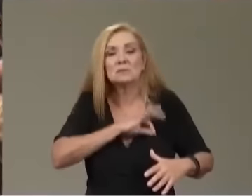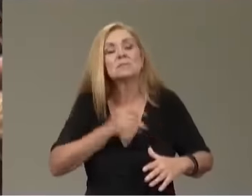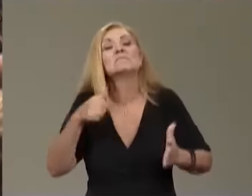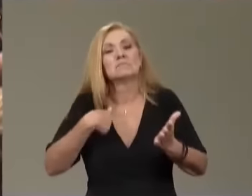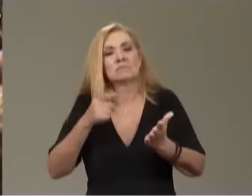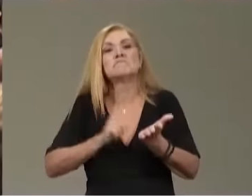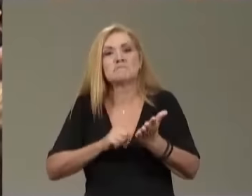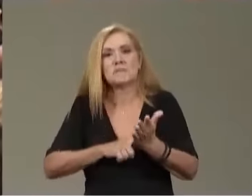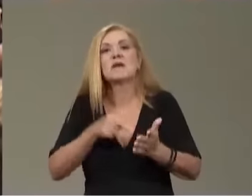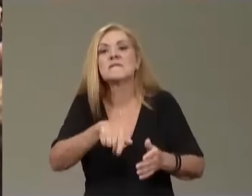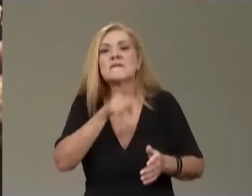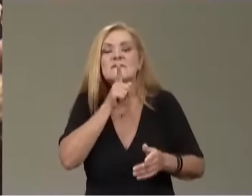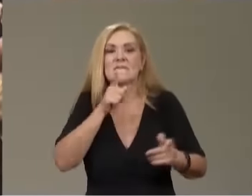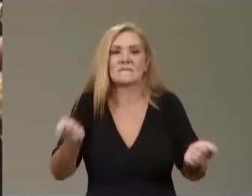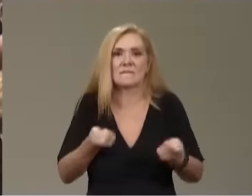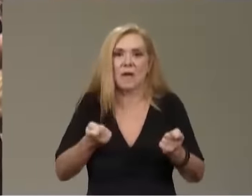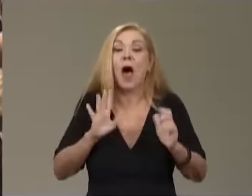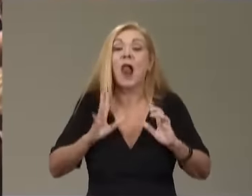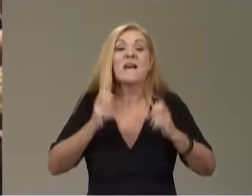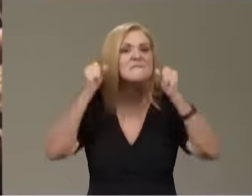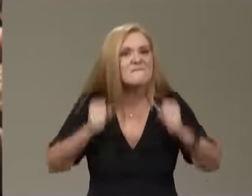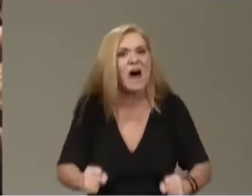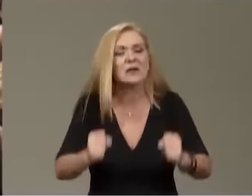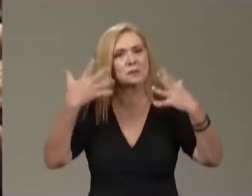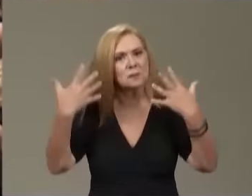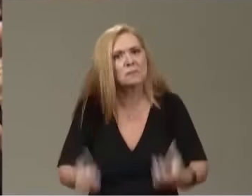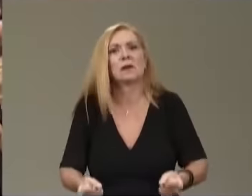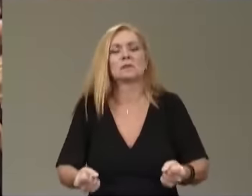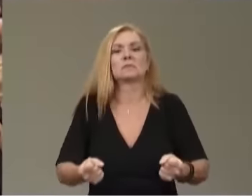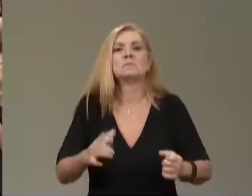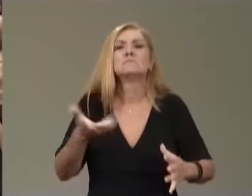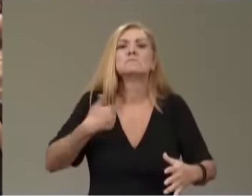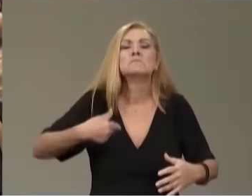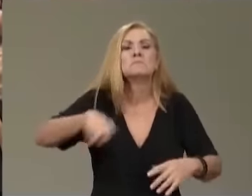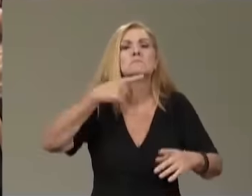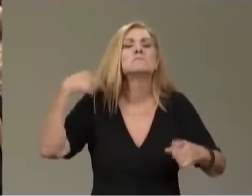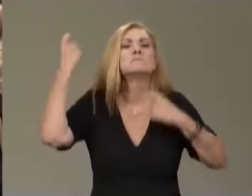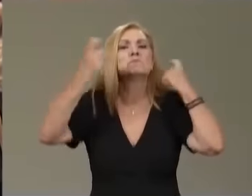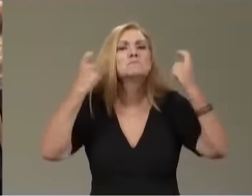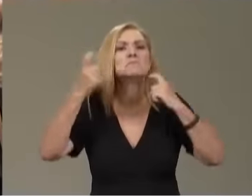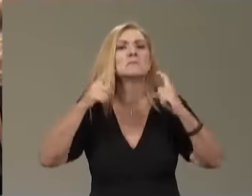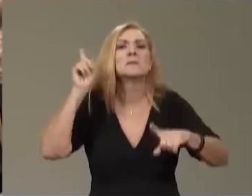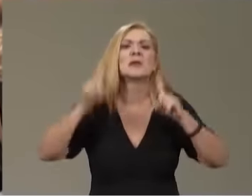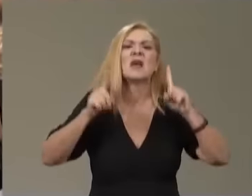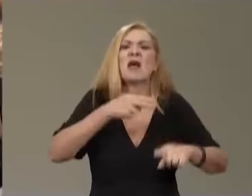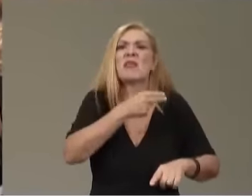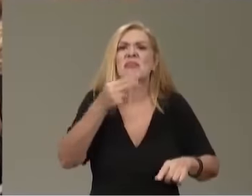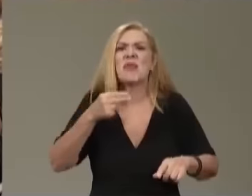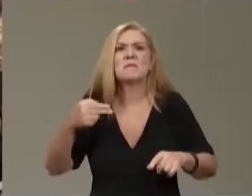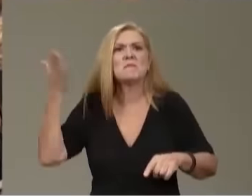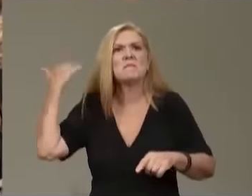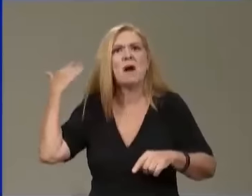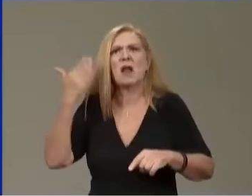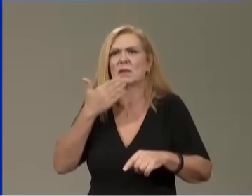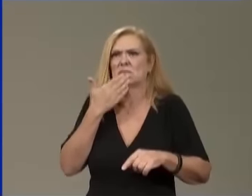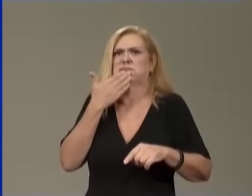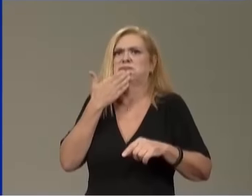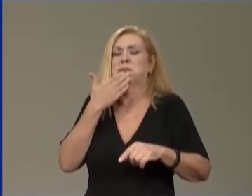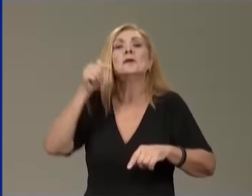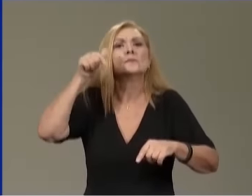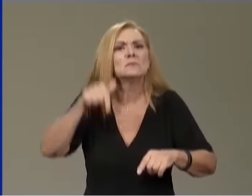έτσι ωστόσο υπάρχουν. Αν σκεφτεί κανείς, θέματα που άλλοτε ήταν ταμπού, σήμερα